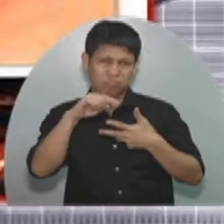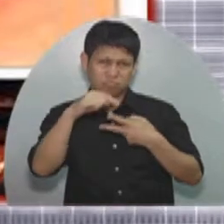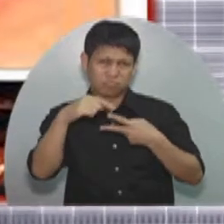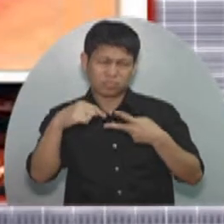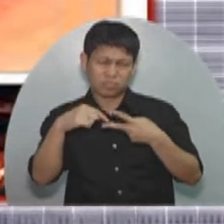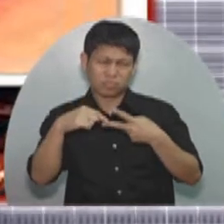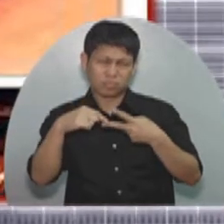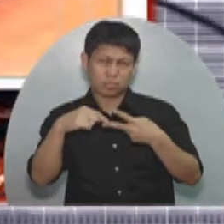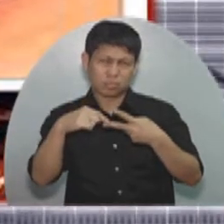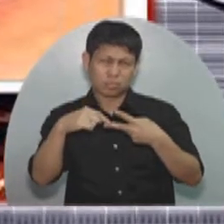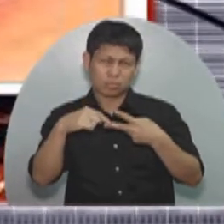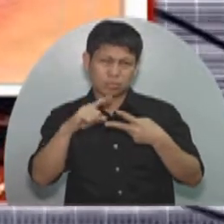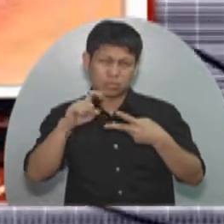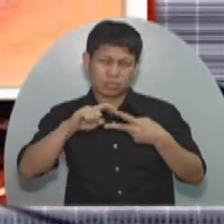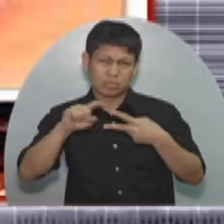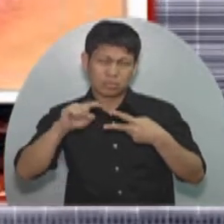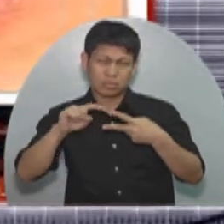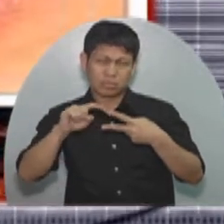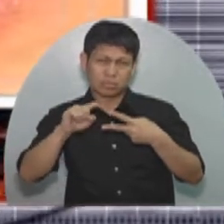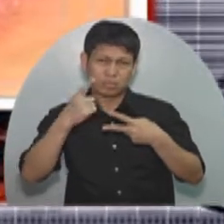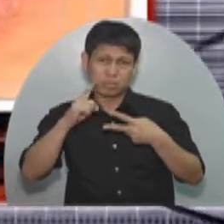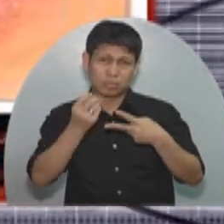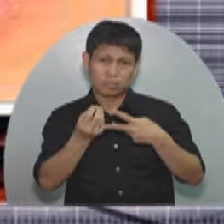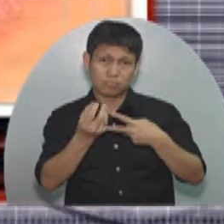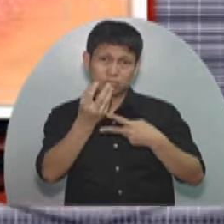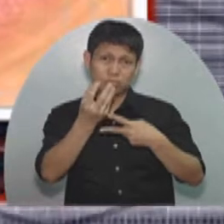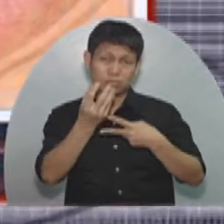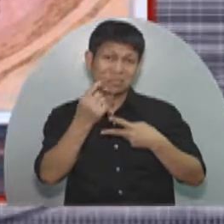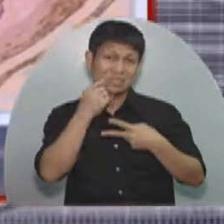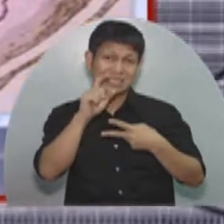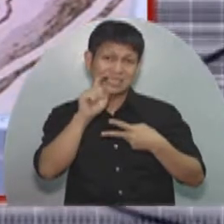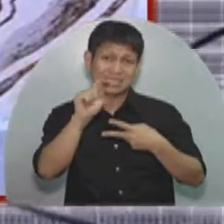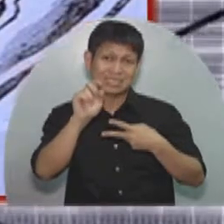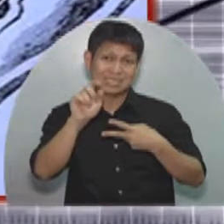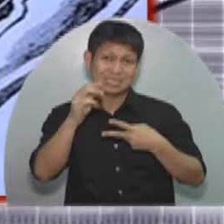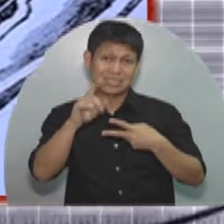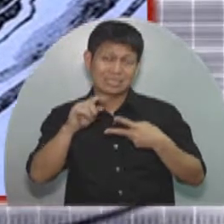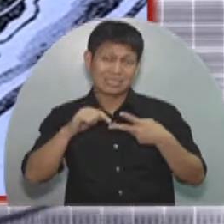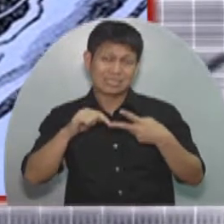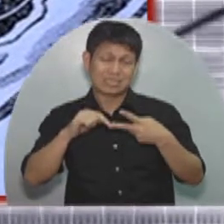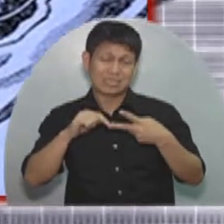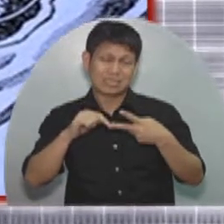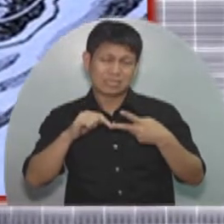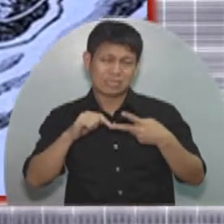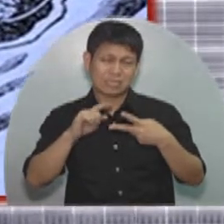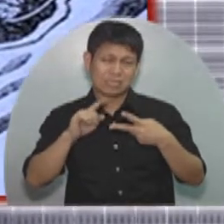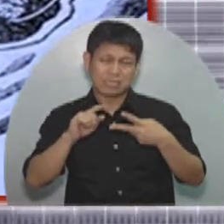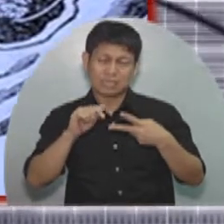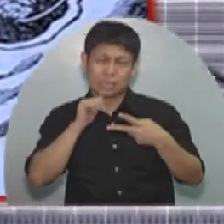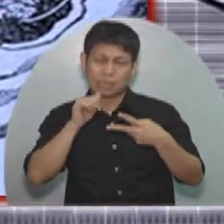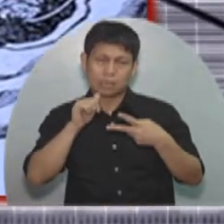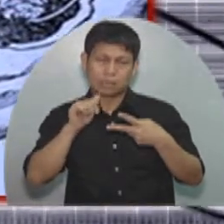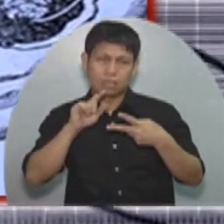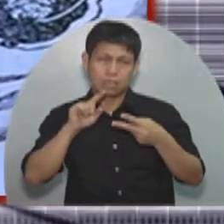Ibig sabihin nito, kapag odontogenic, may kinalaman po ito sa pagtubo ng ngipin. Kapag non-odontogenic naman, ito